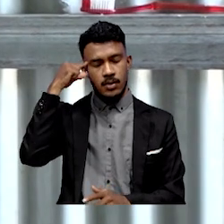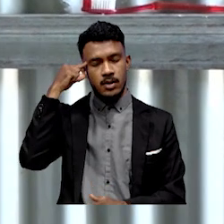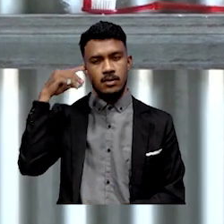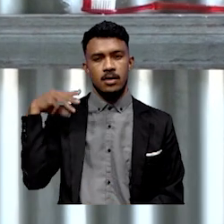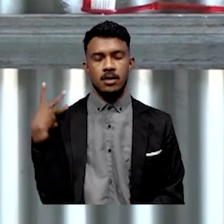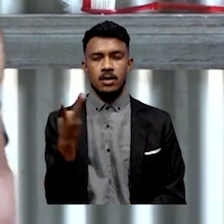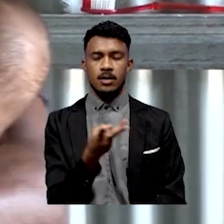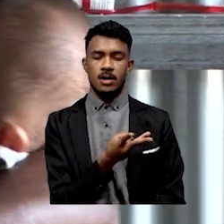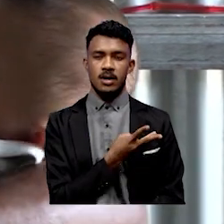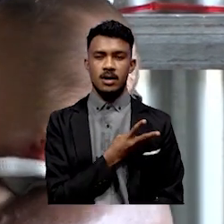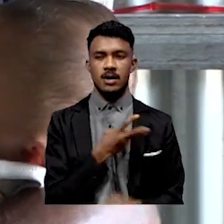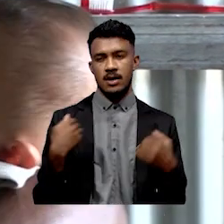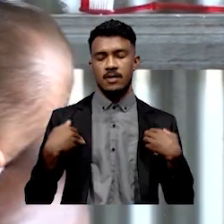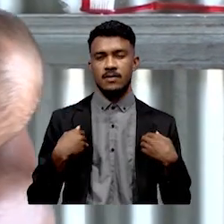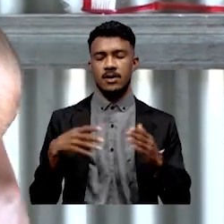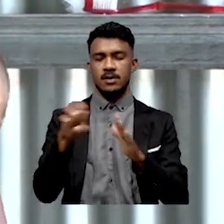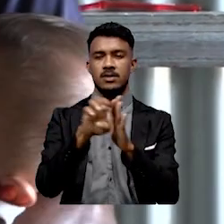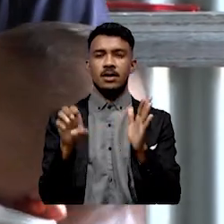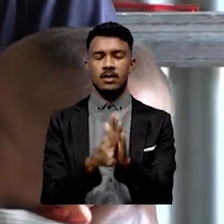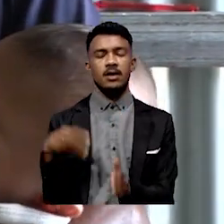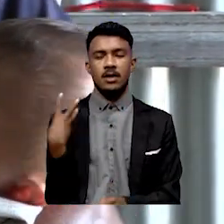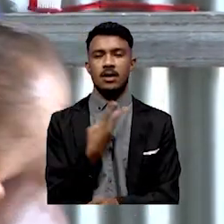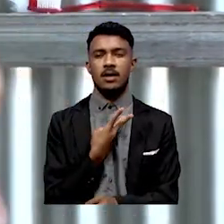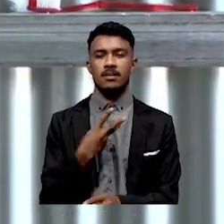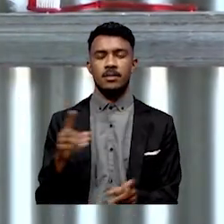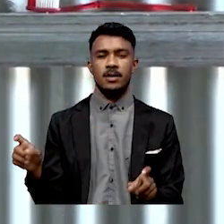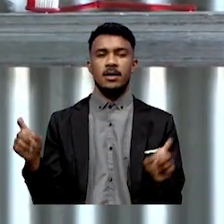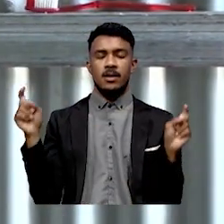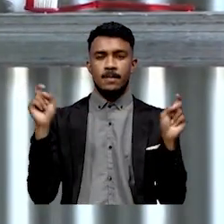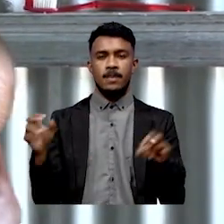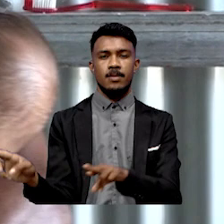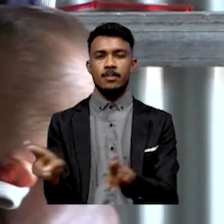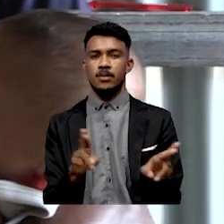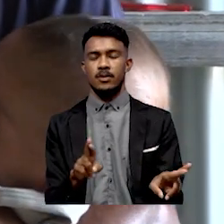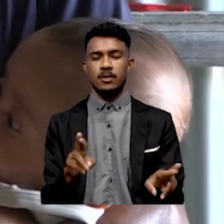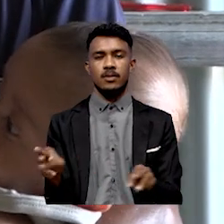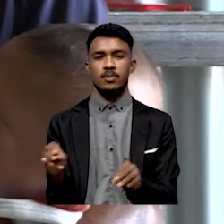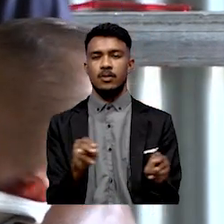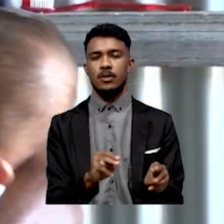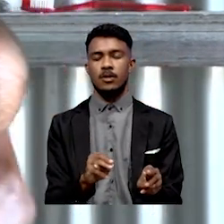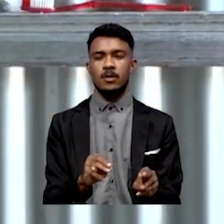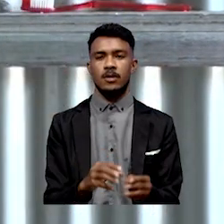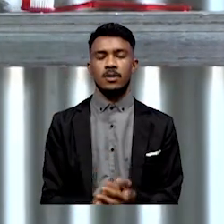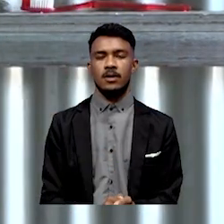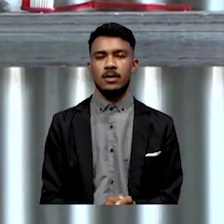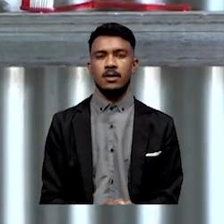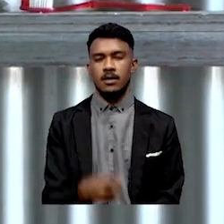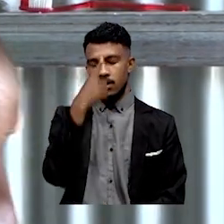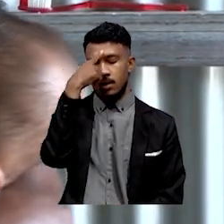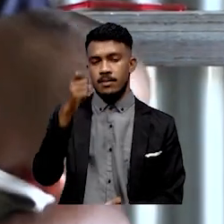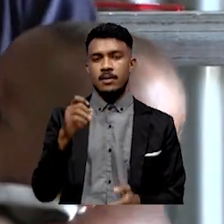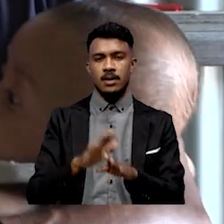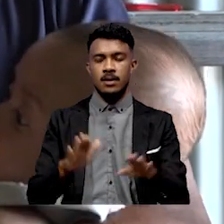bane be haruka bane be ame mes pronto. Ne aras ka itu. Ne tamba labar ko tu iho